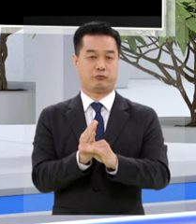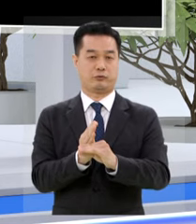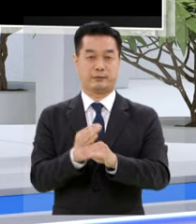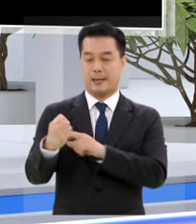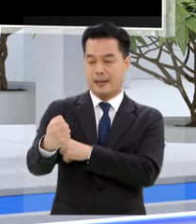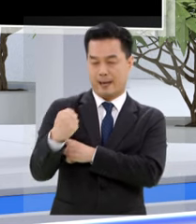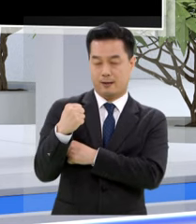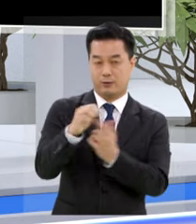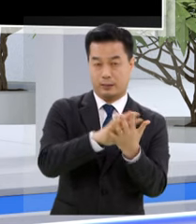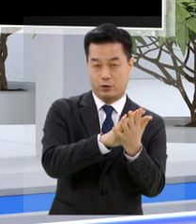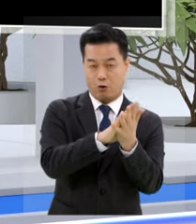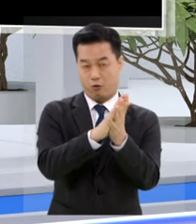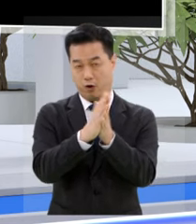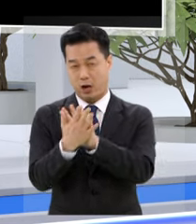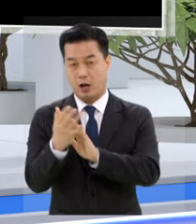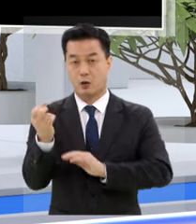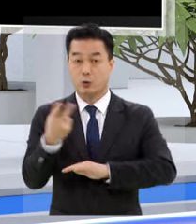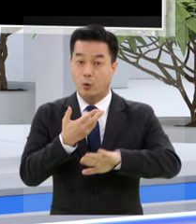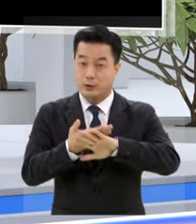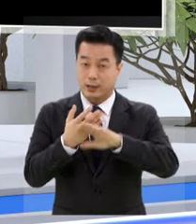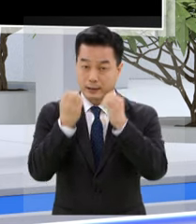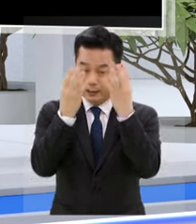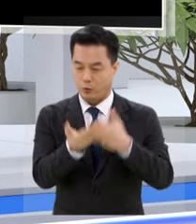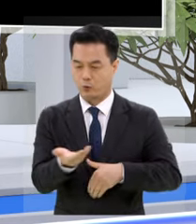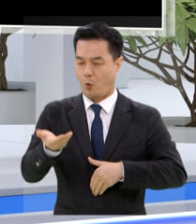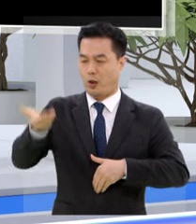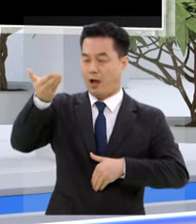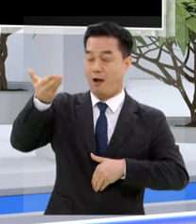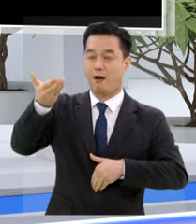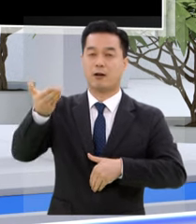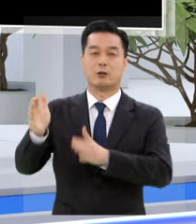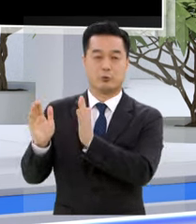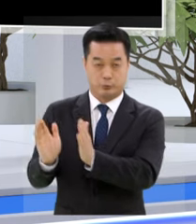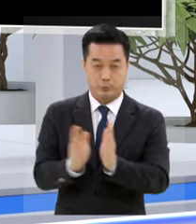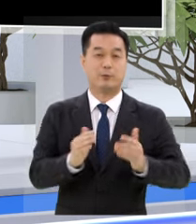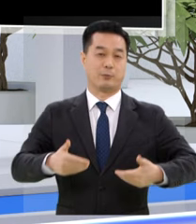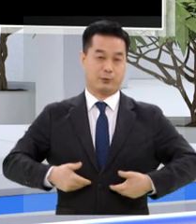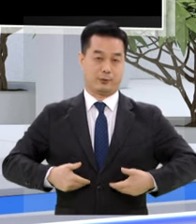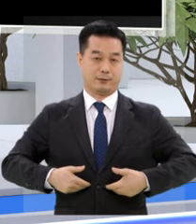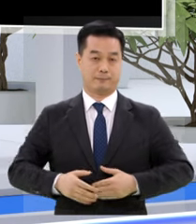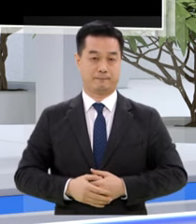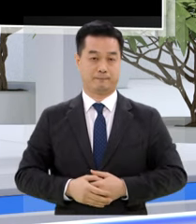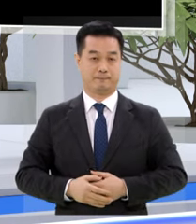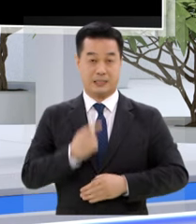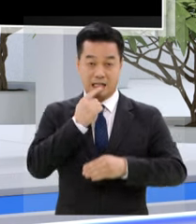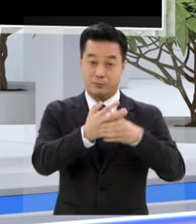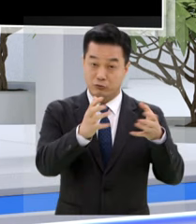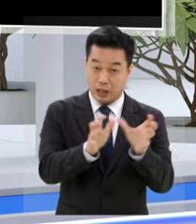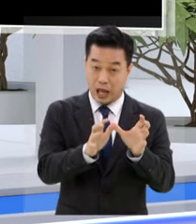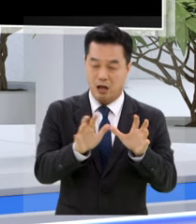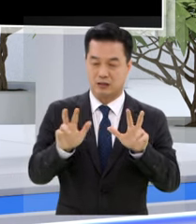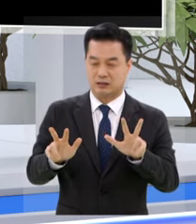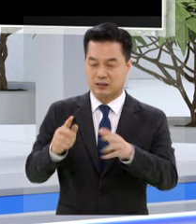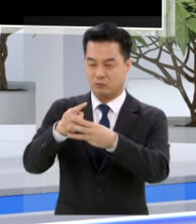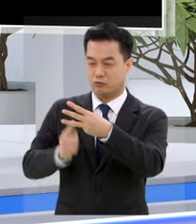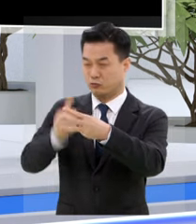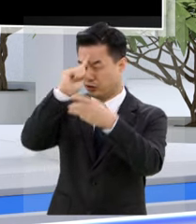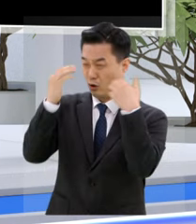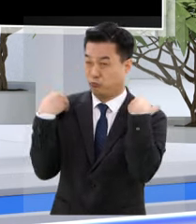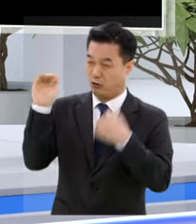전환으로 또 다른 도약을 준비해야 할 때입니다 민주당은 현 정부의 뒤로 가는